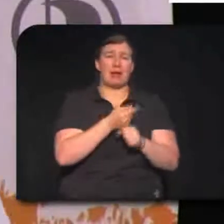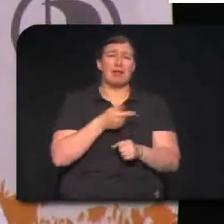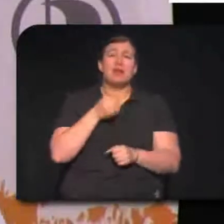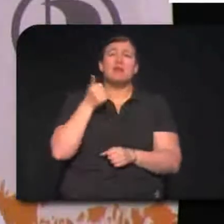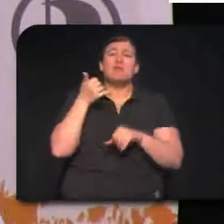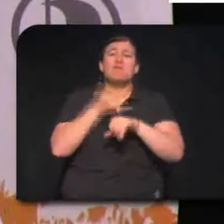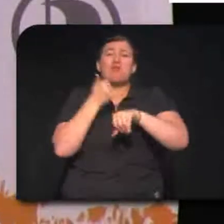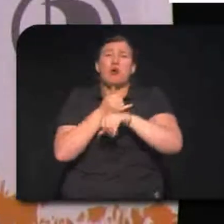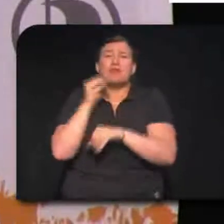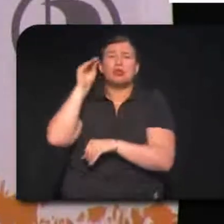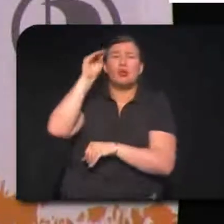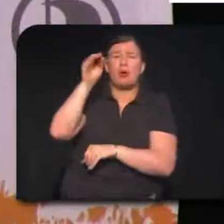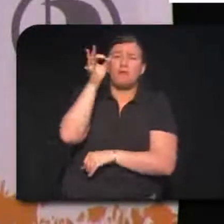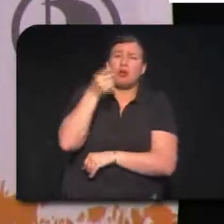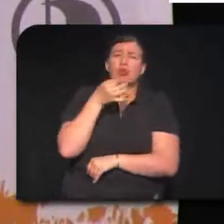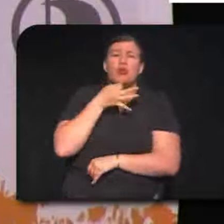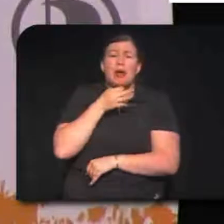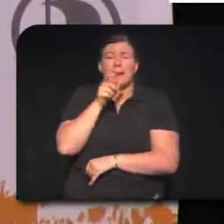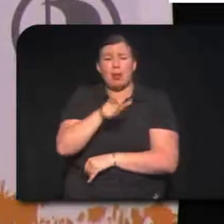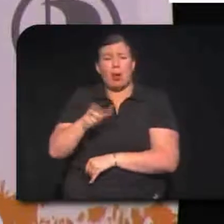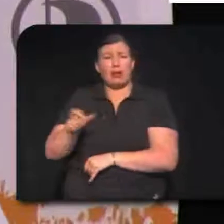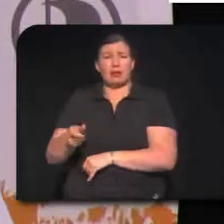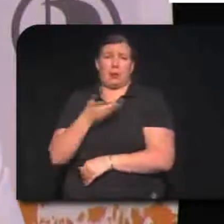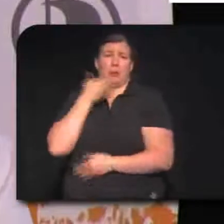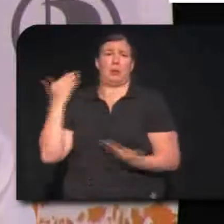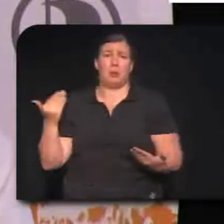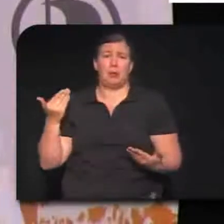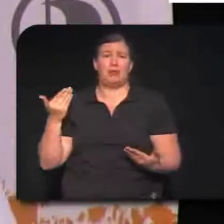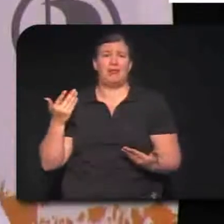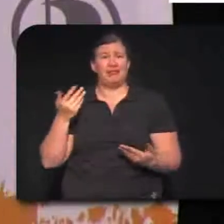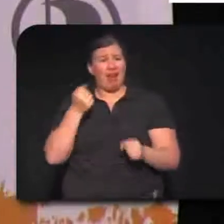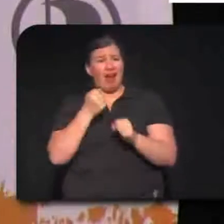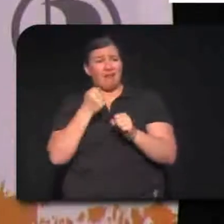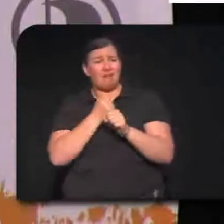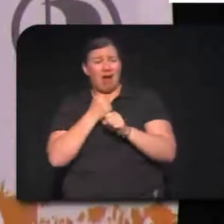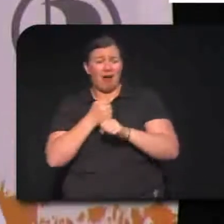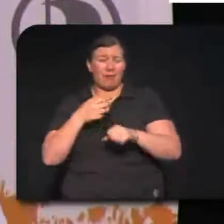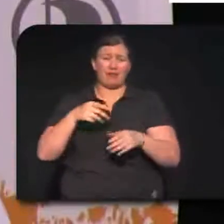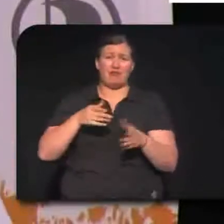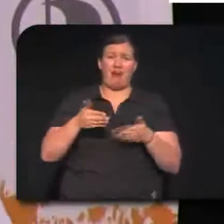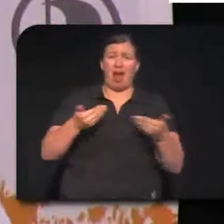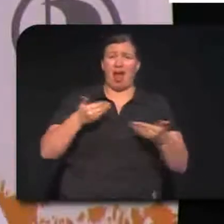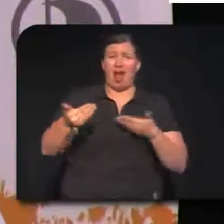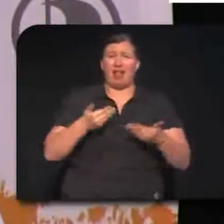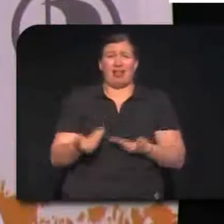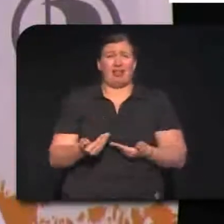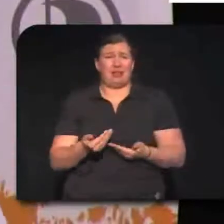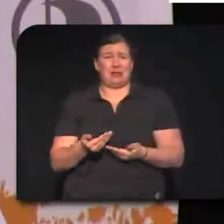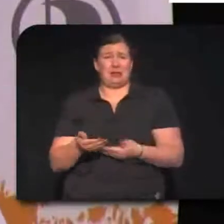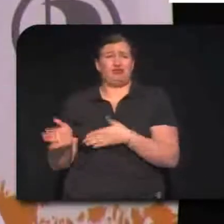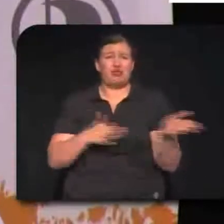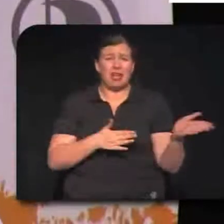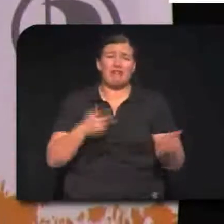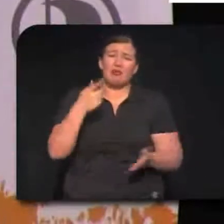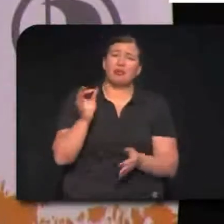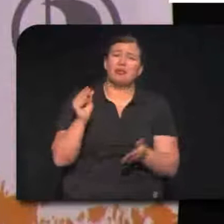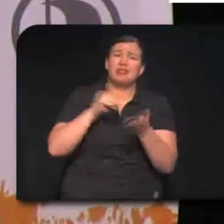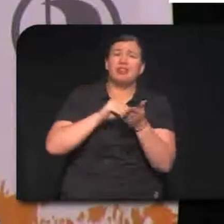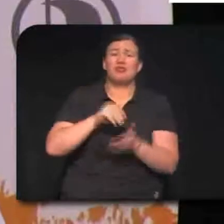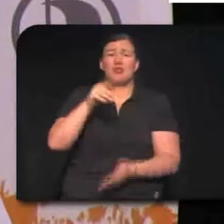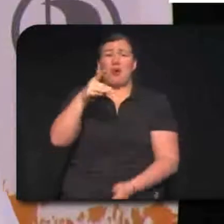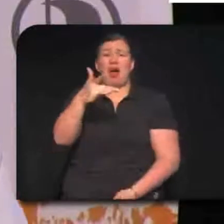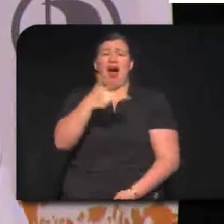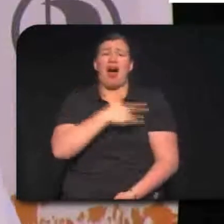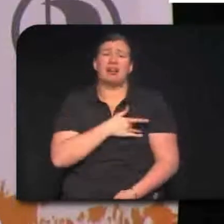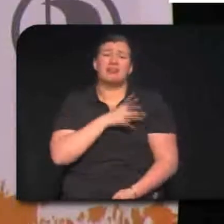sie stehen für nicht existenzsichernde Beschäftigungsverhältnisse und Hartz IV ist das Ergebnis ihrer rot-grünen